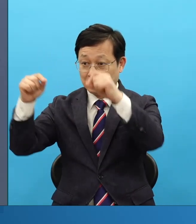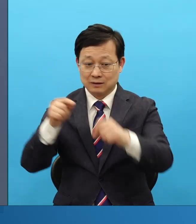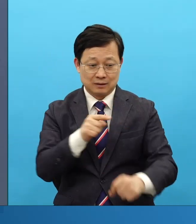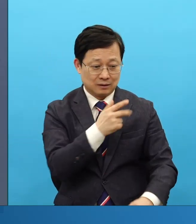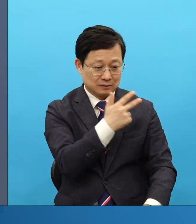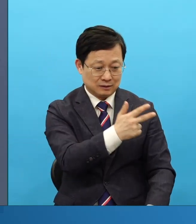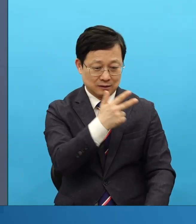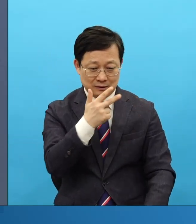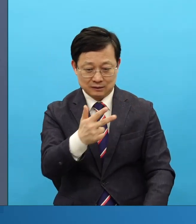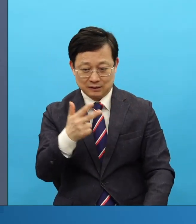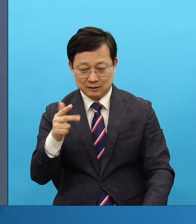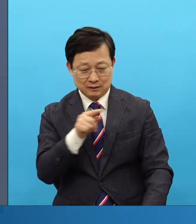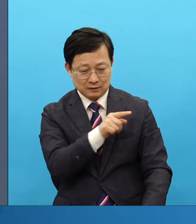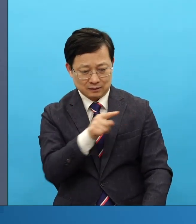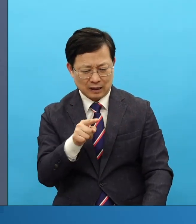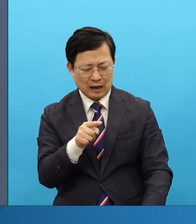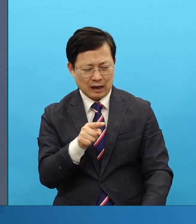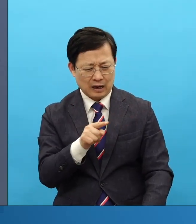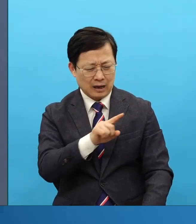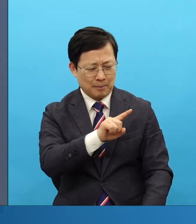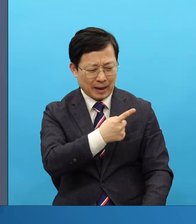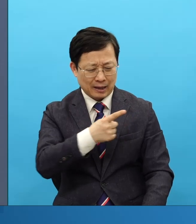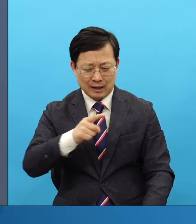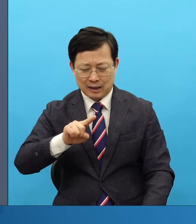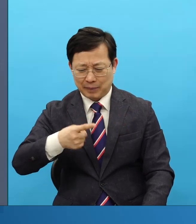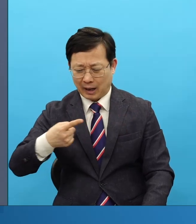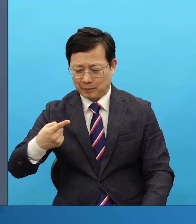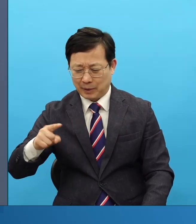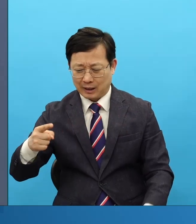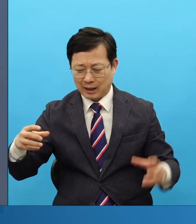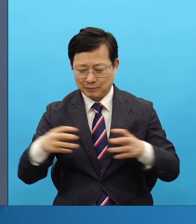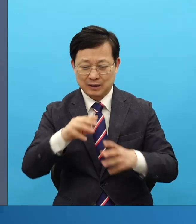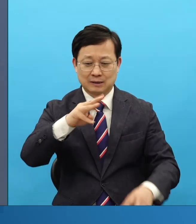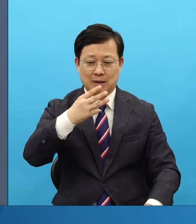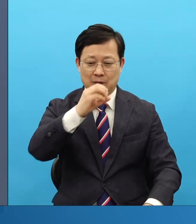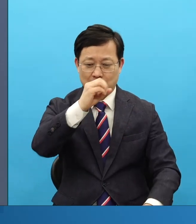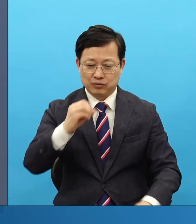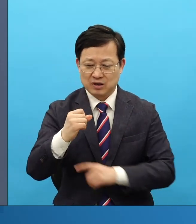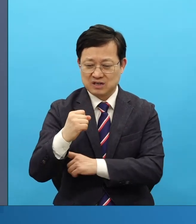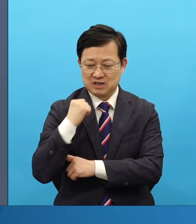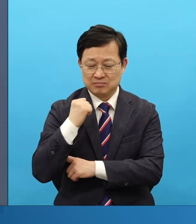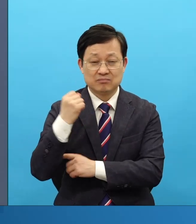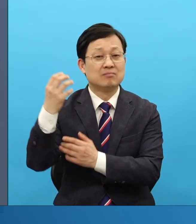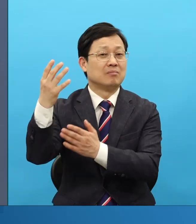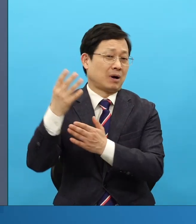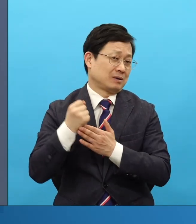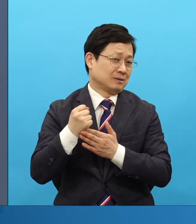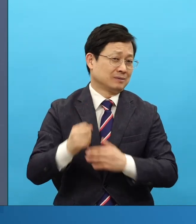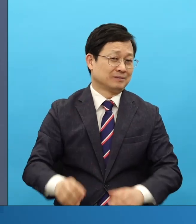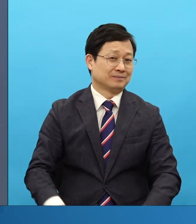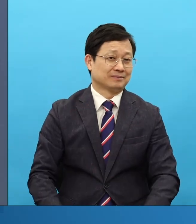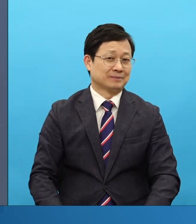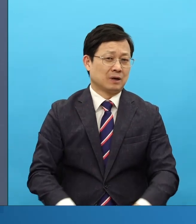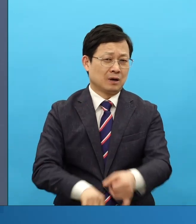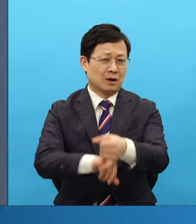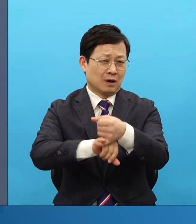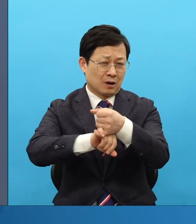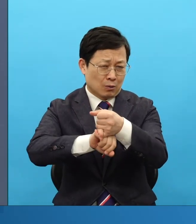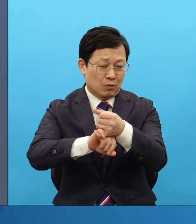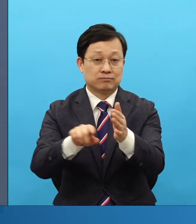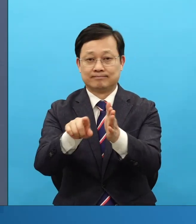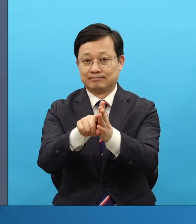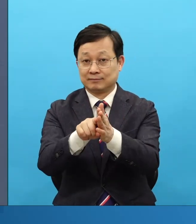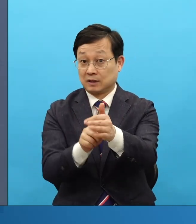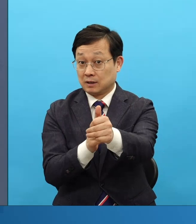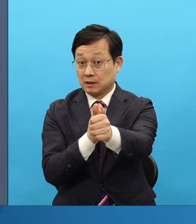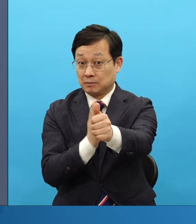300% of strength and power and authority through the partisan, the journey, and the watch and the guideposts. 반드시 믿으셔야 됩니다. You must